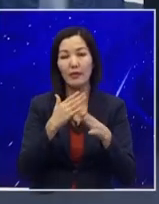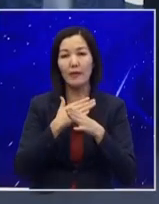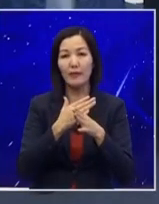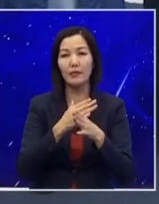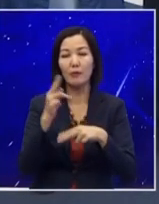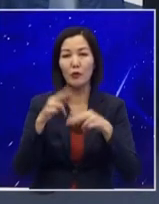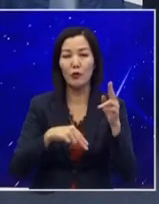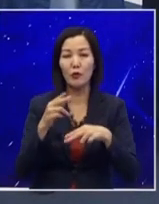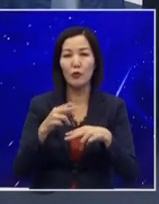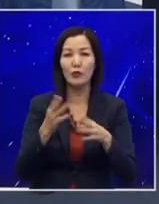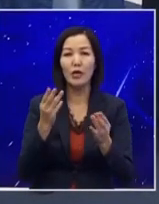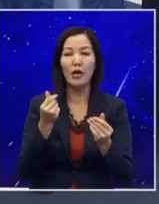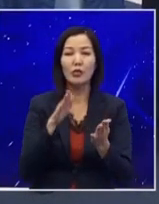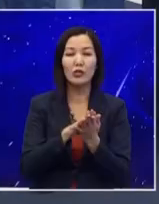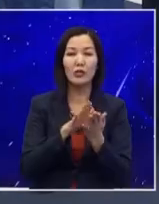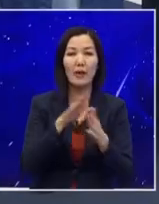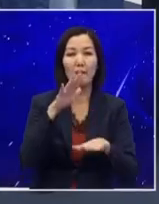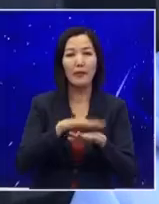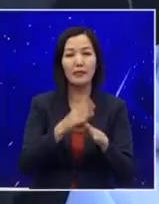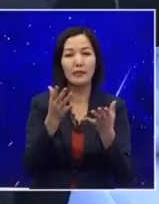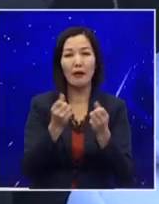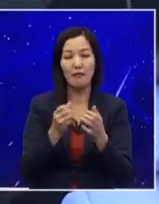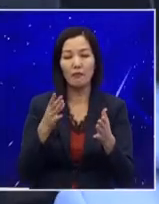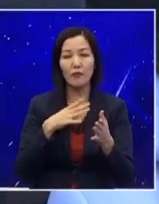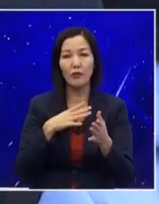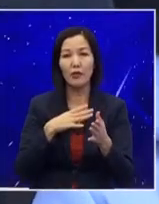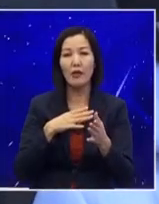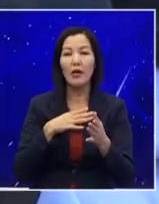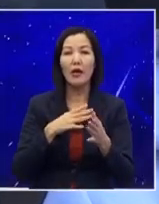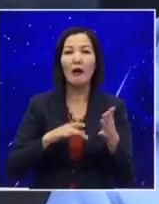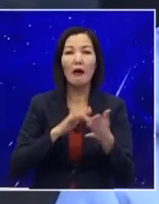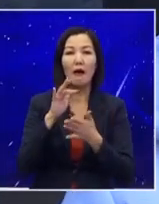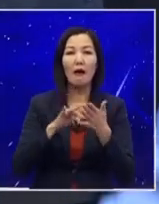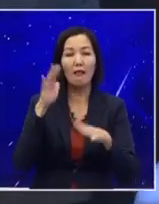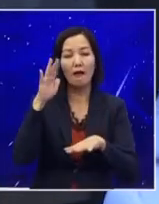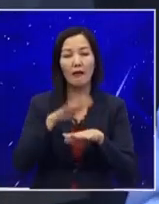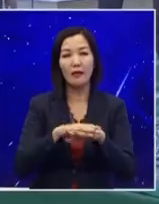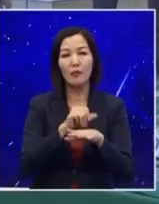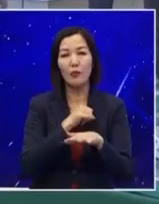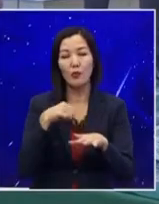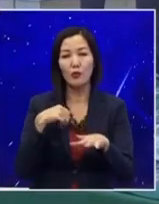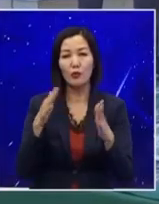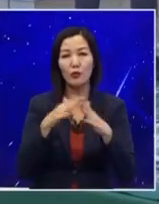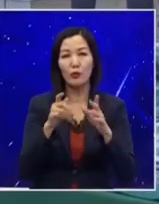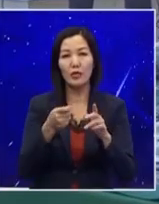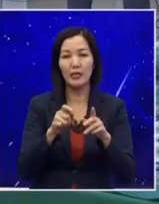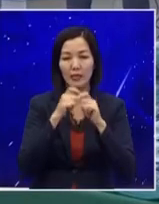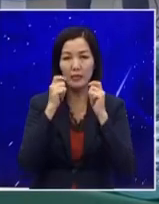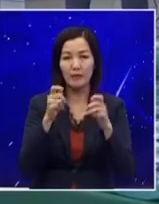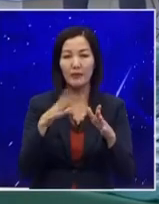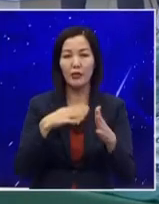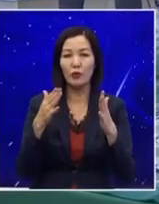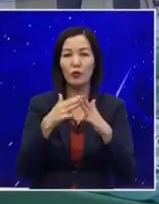үй құрылыс жинақ банкі салымшылары алып отыр. Шаһар басшысы да арнайы келіп құттықтап кілттерін табыс етті. Баспаналы болғанның